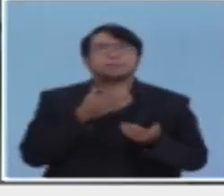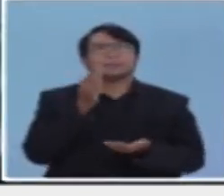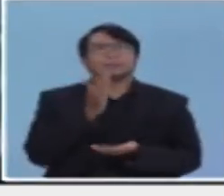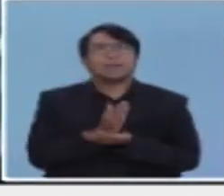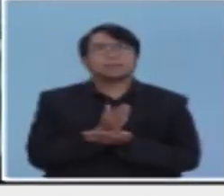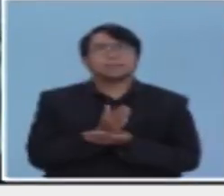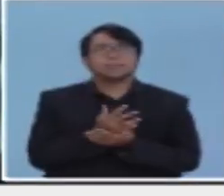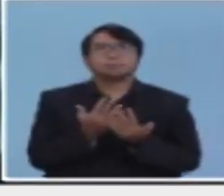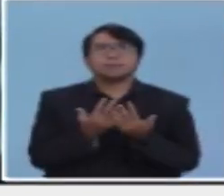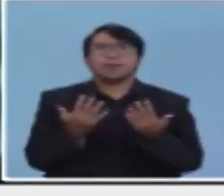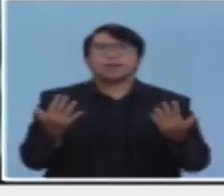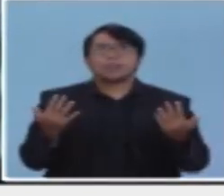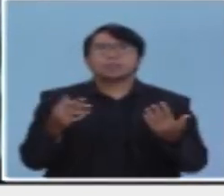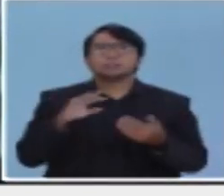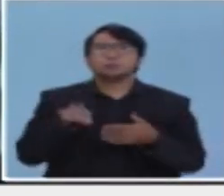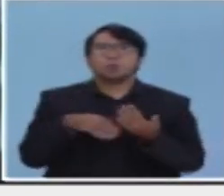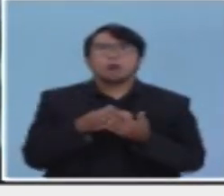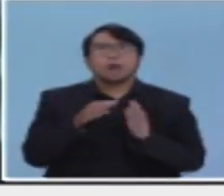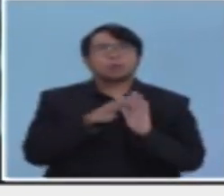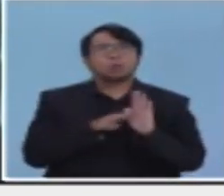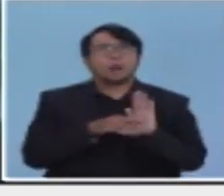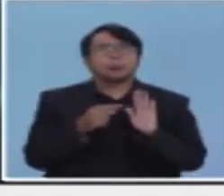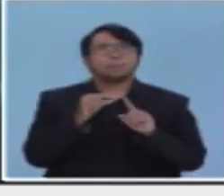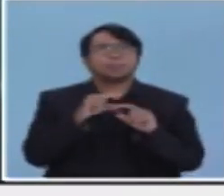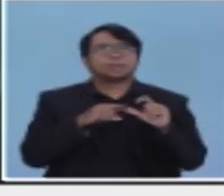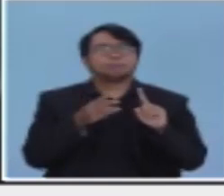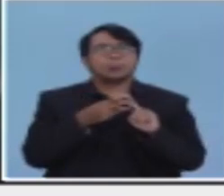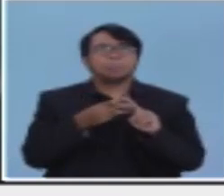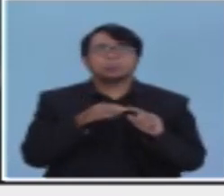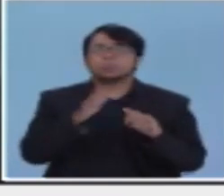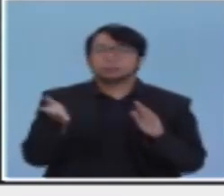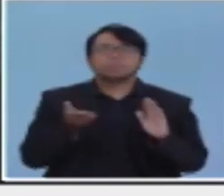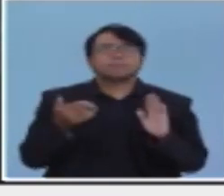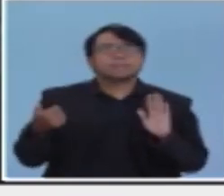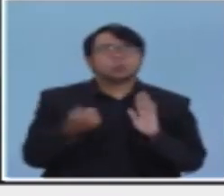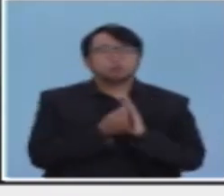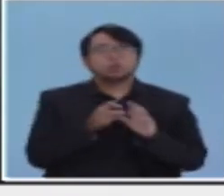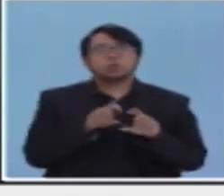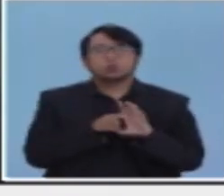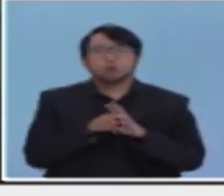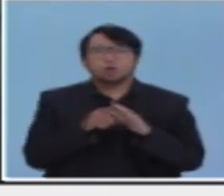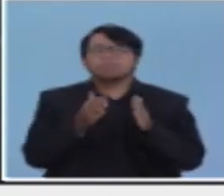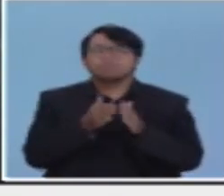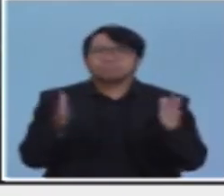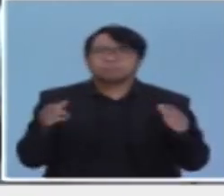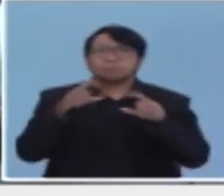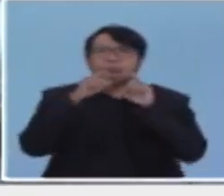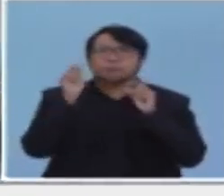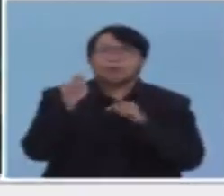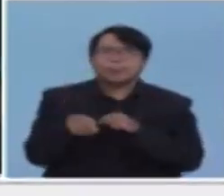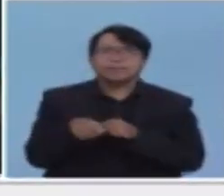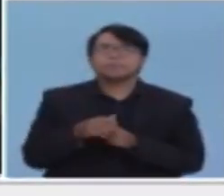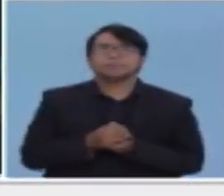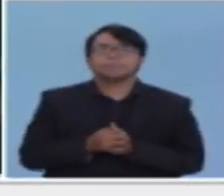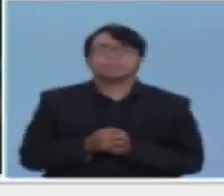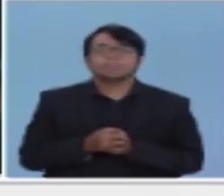semuanya mematuhi aspek-aspek lain seperti jaga jarak, menggunakan masker, dan lain-lain. Baik, Pak Bima, apa sanksi tegas yang akan